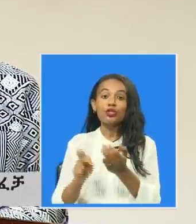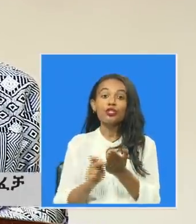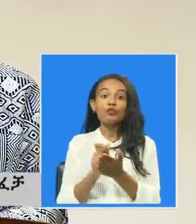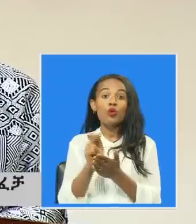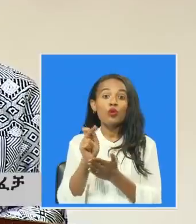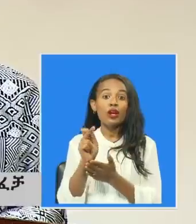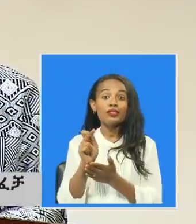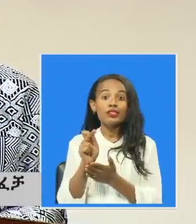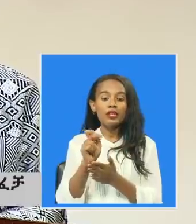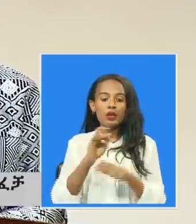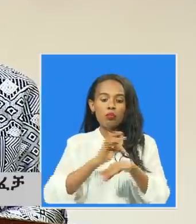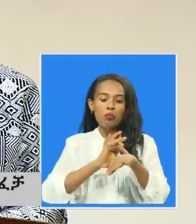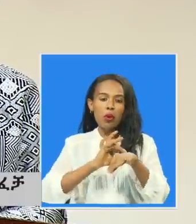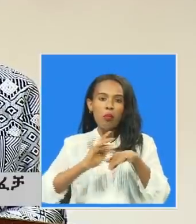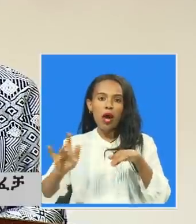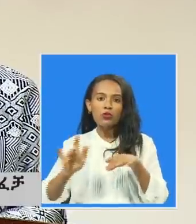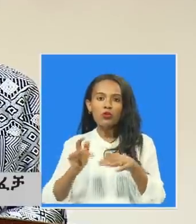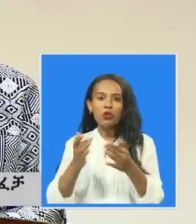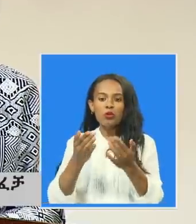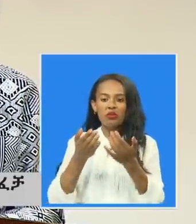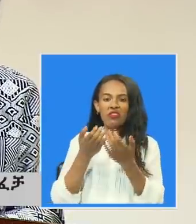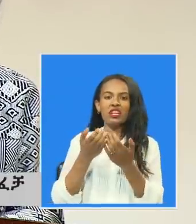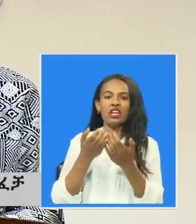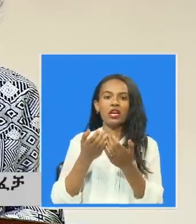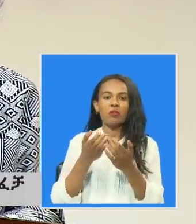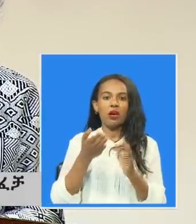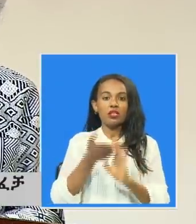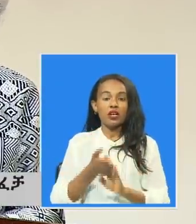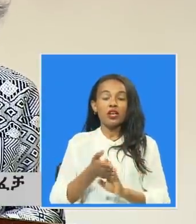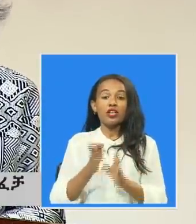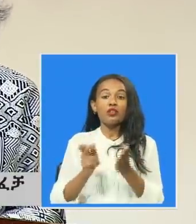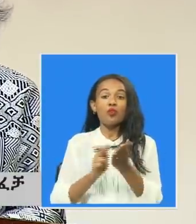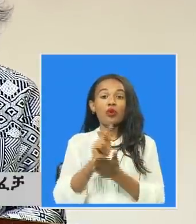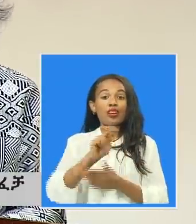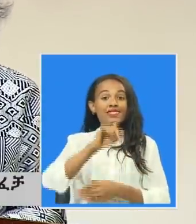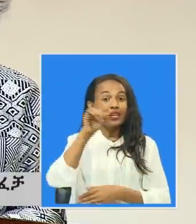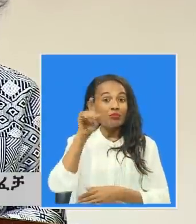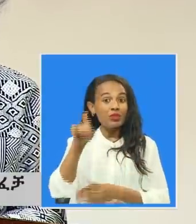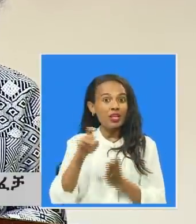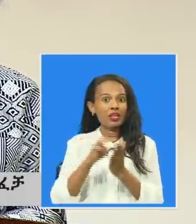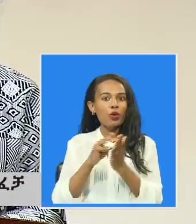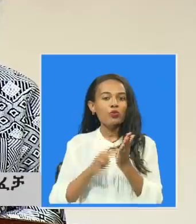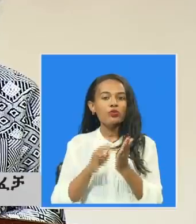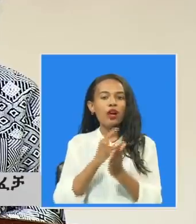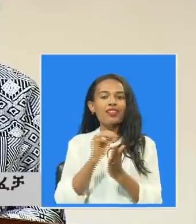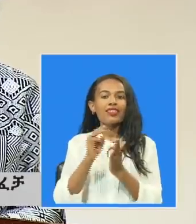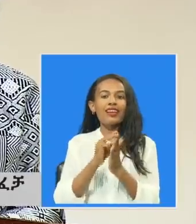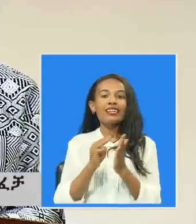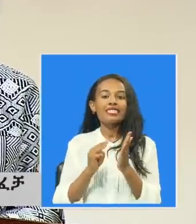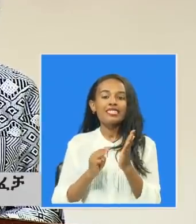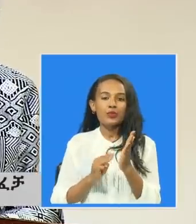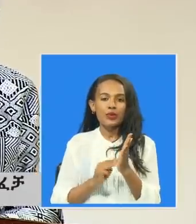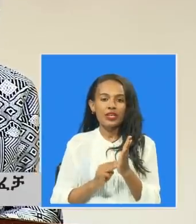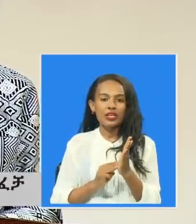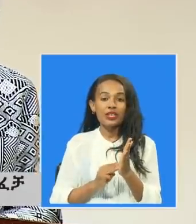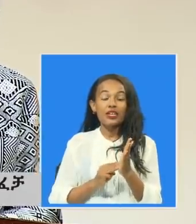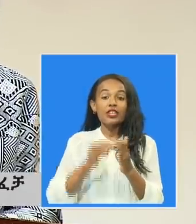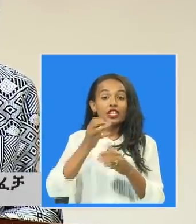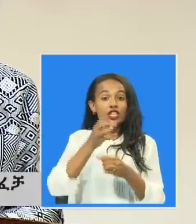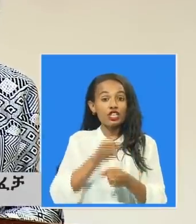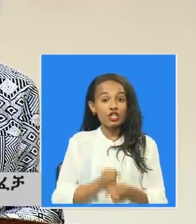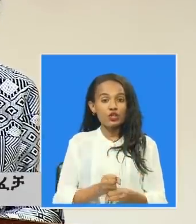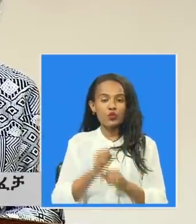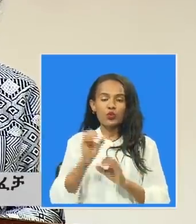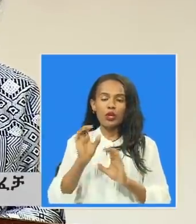ዲሞክራሲን በባዶ ከመሻት ባለፈ ዲሞክራሲ የሚጠይቀውን ስርዓትና ዲሲፕሊን እንዲላበሱ